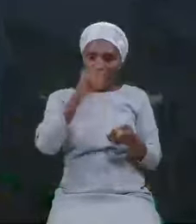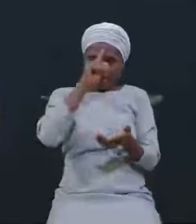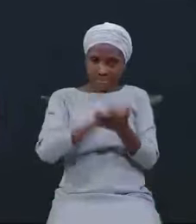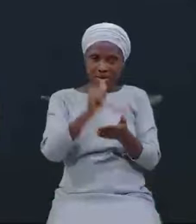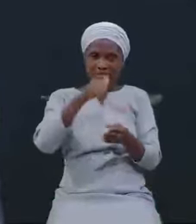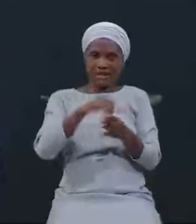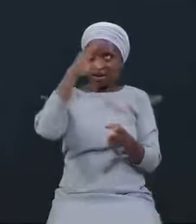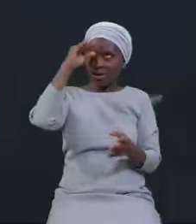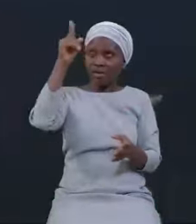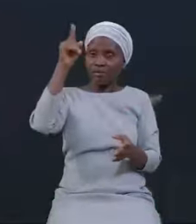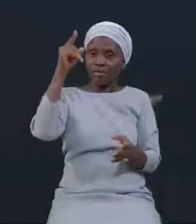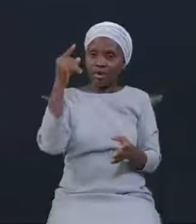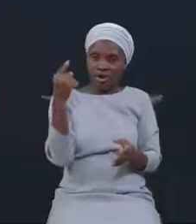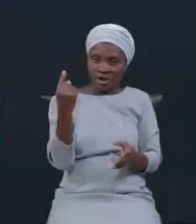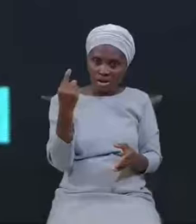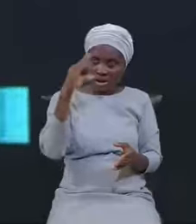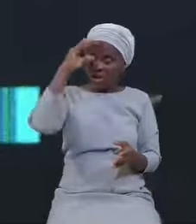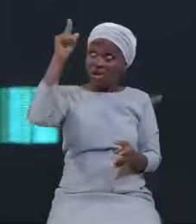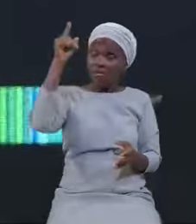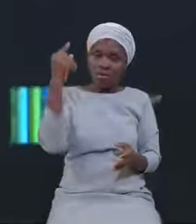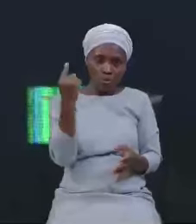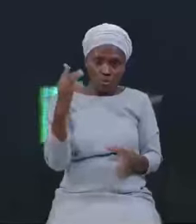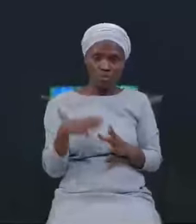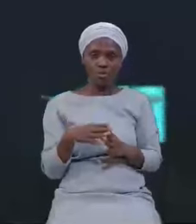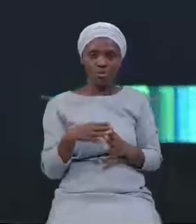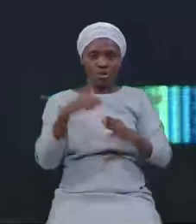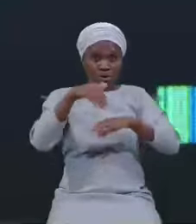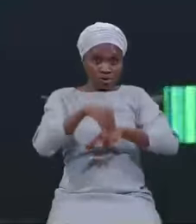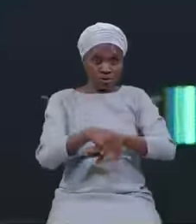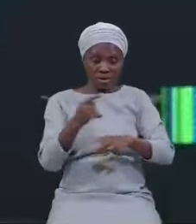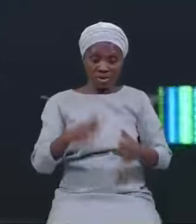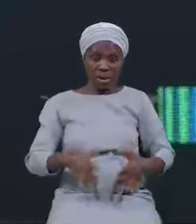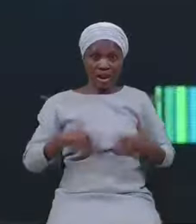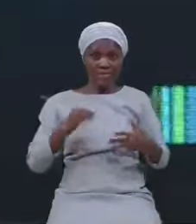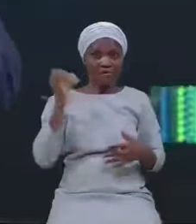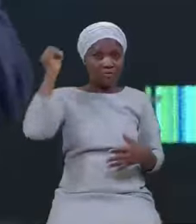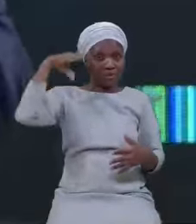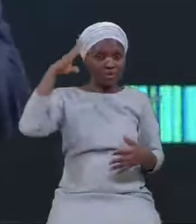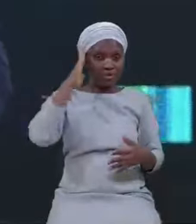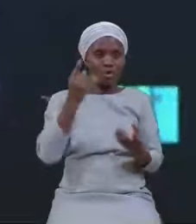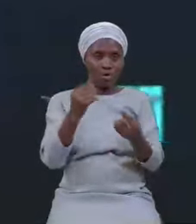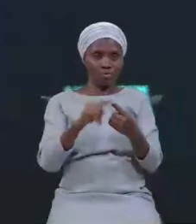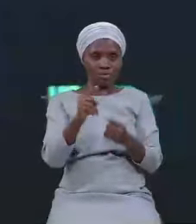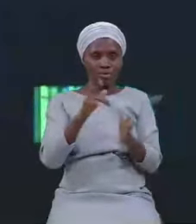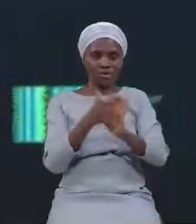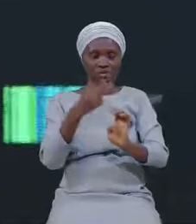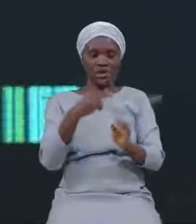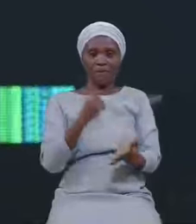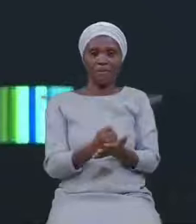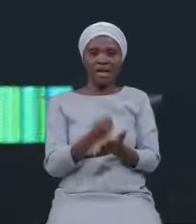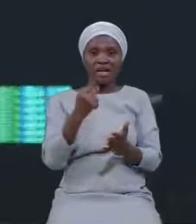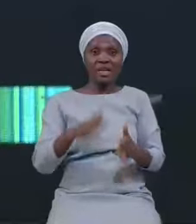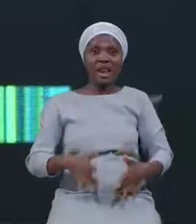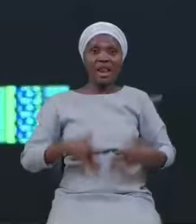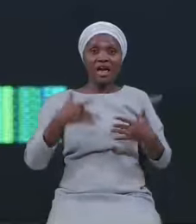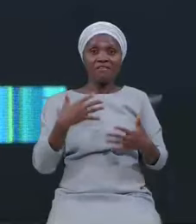soir, la vie de grâce te parviendra. La vie de